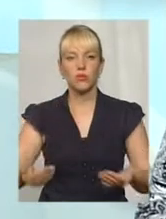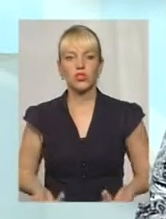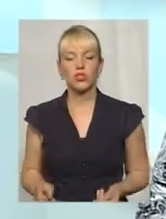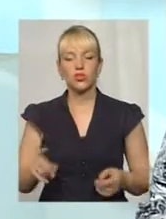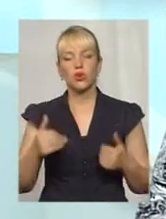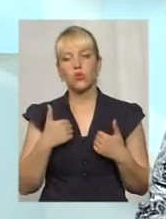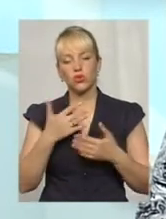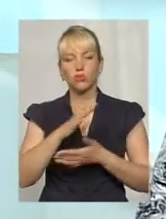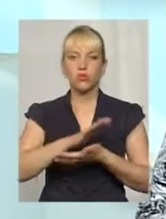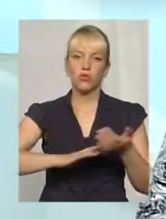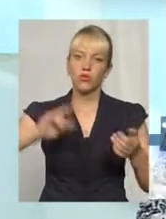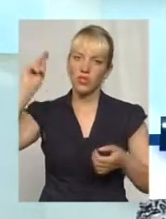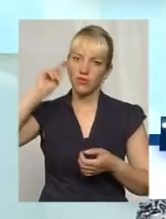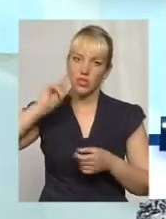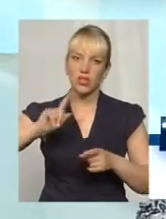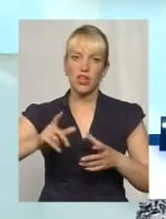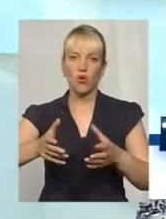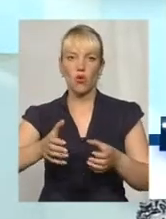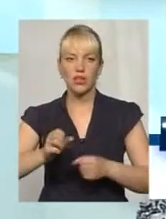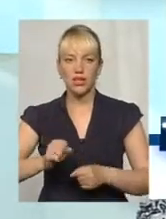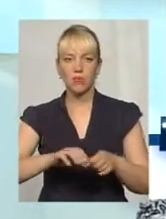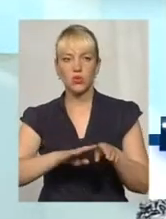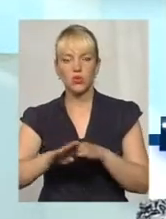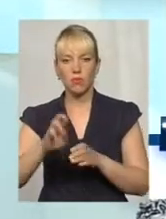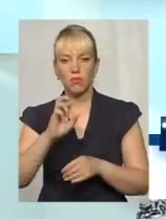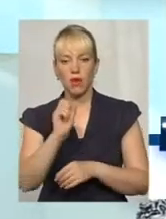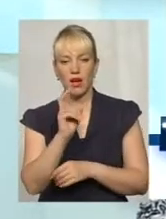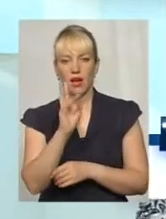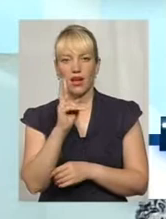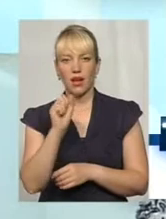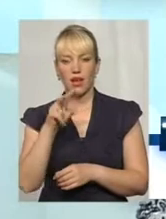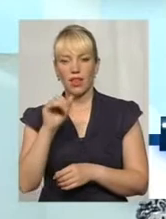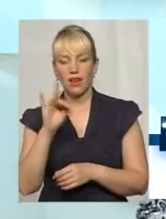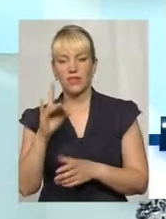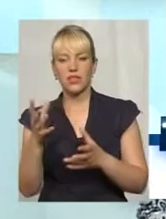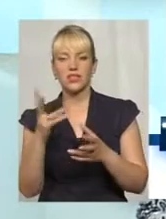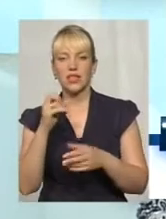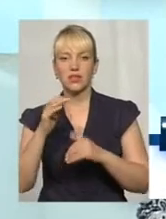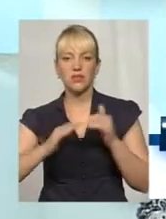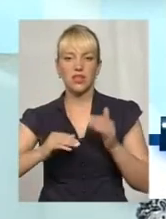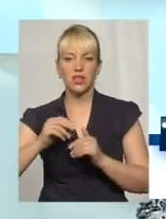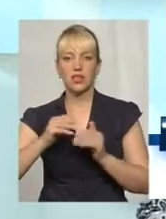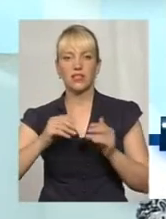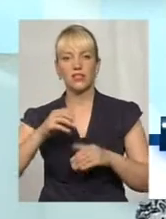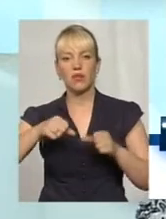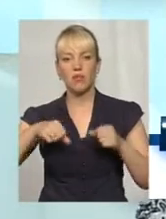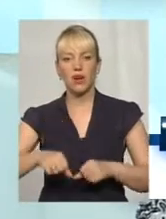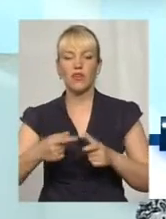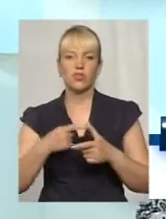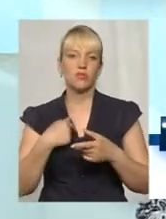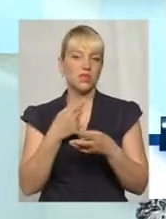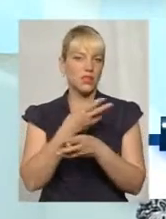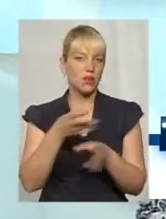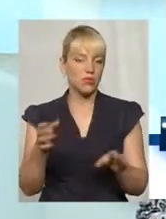я продовжувати навчання, отримати ступінь бакалавра за спеціальністю право, чи мені це не потрібно, я буду шукати себе далі у